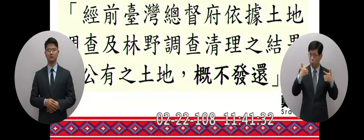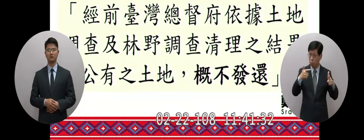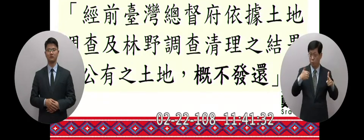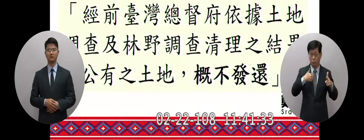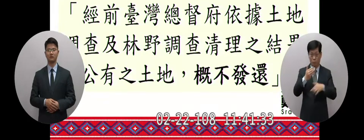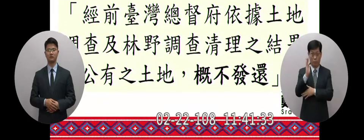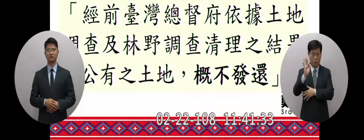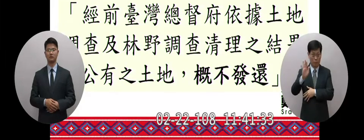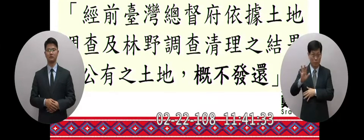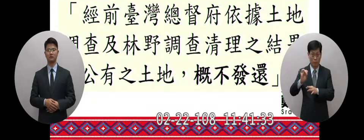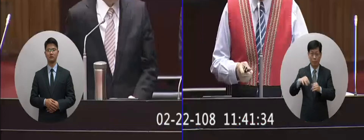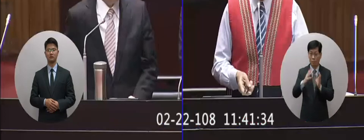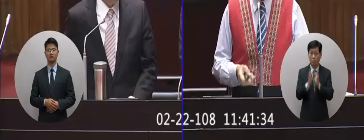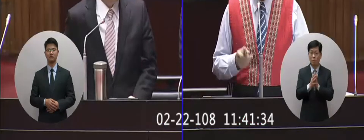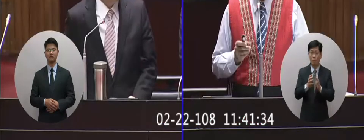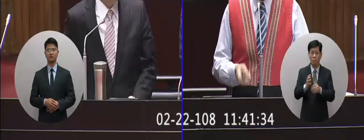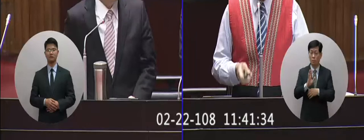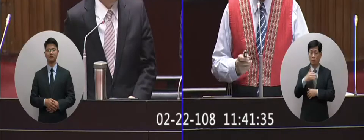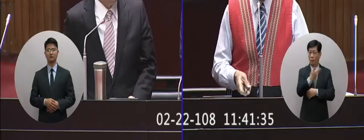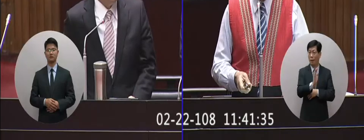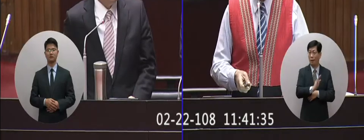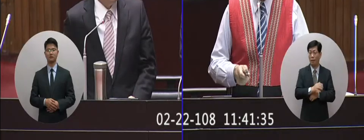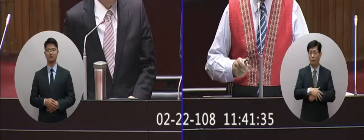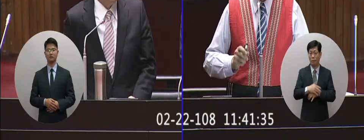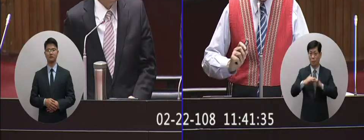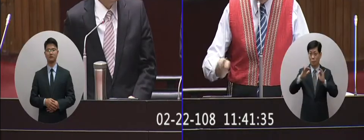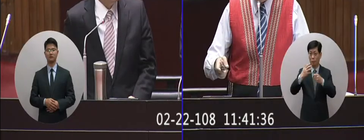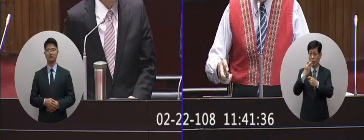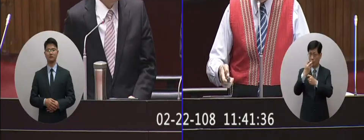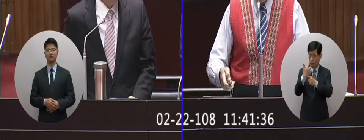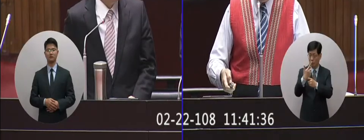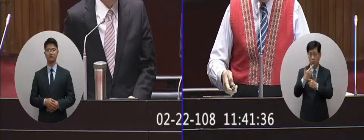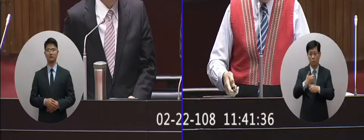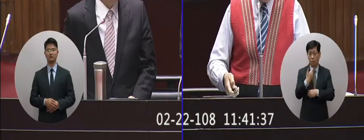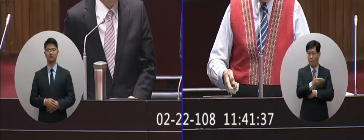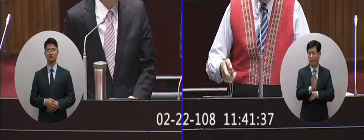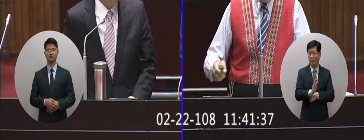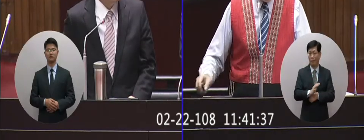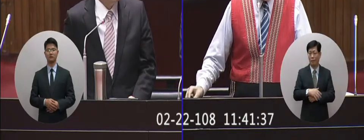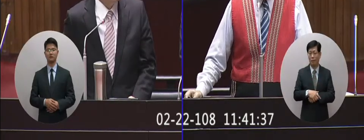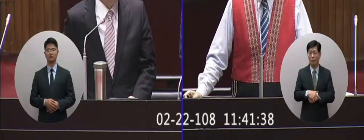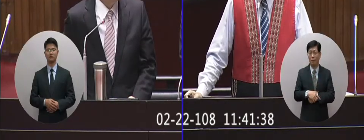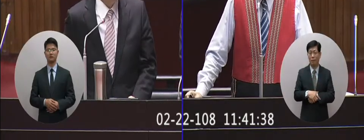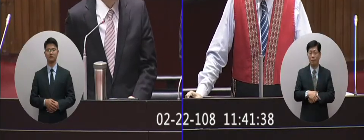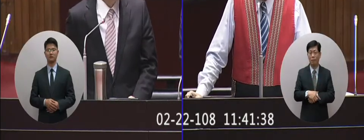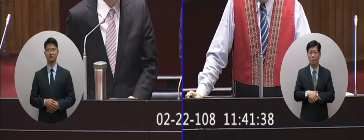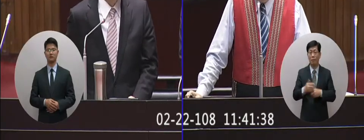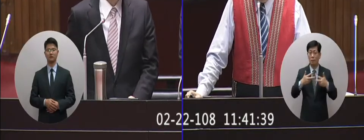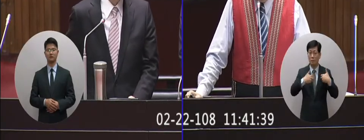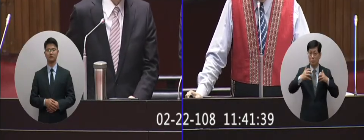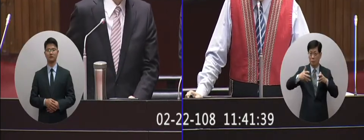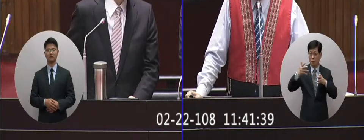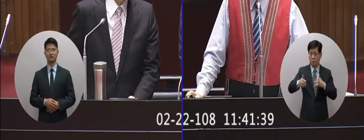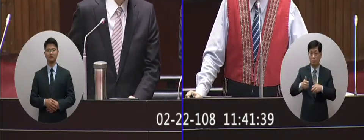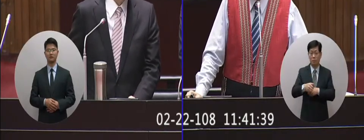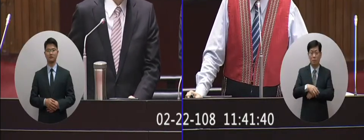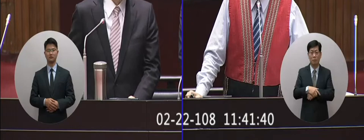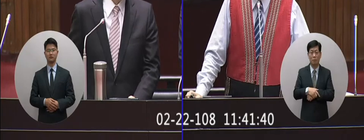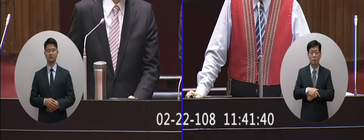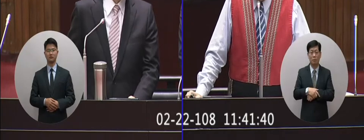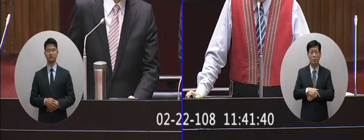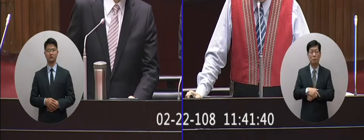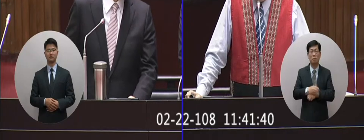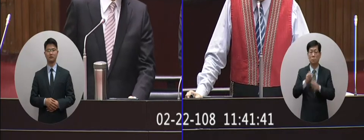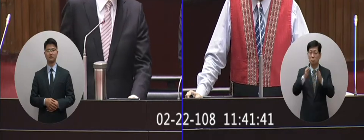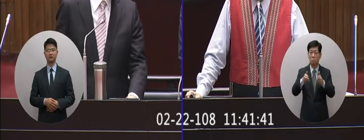还。啊，是台湾省政府民国36年，概不发还这个土地。蔡总统在